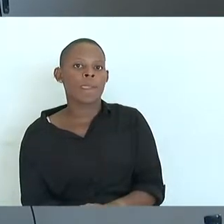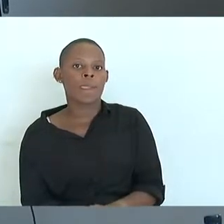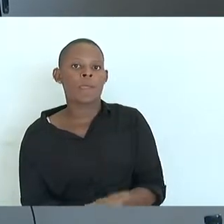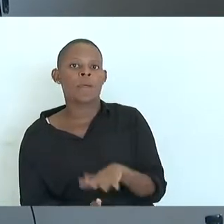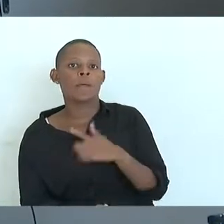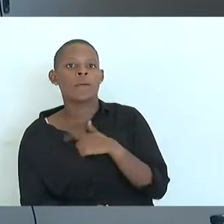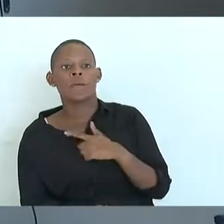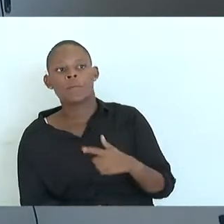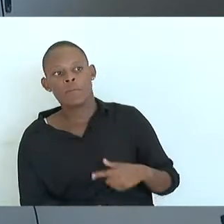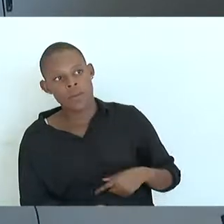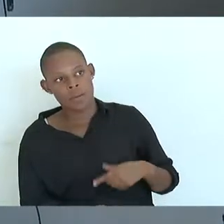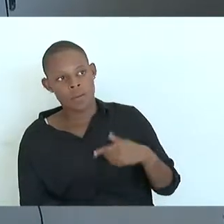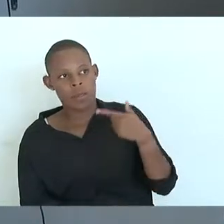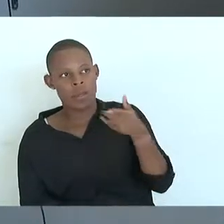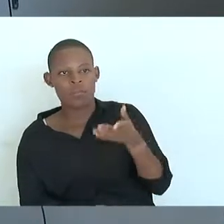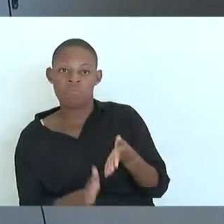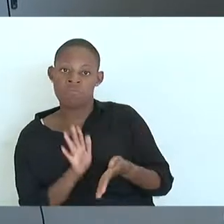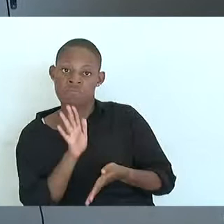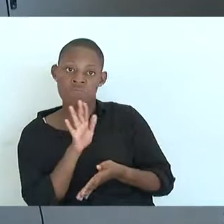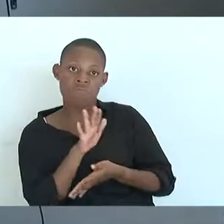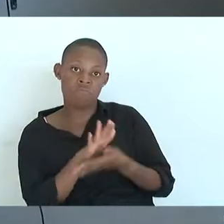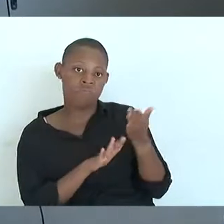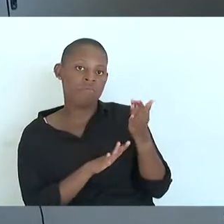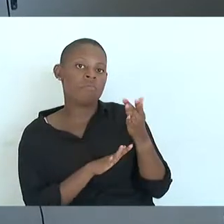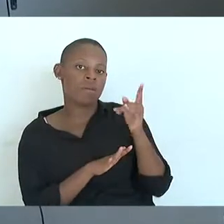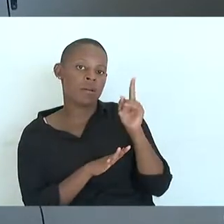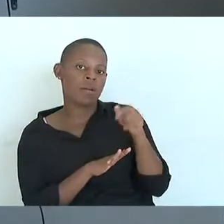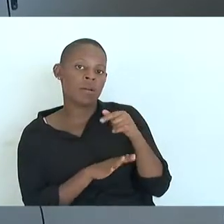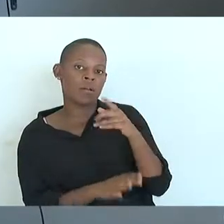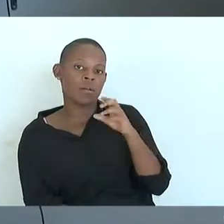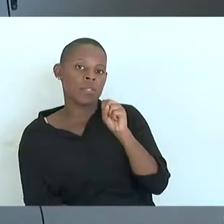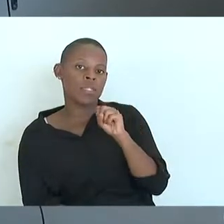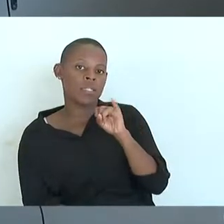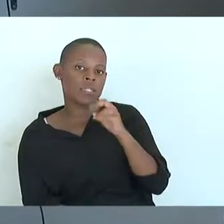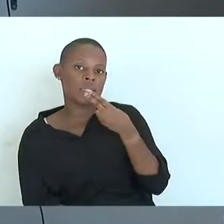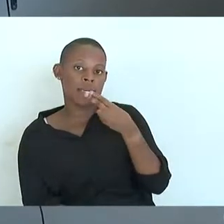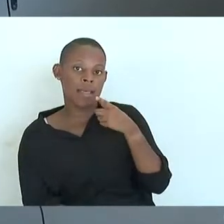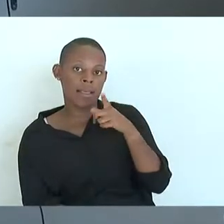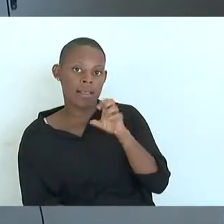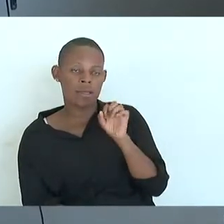kuPremier esehambile, ndiphinde ndibingelele